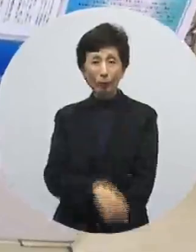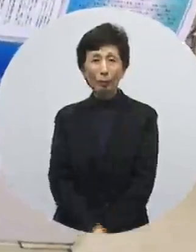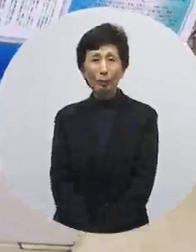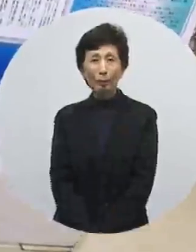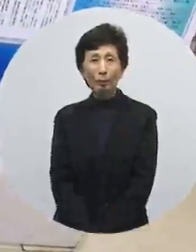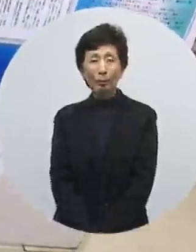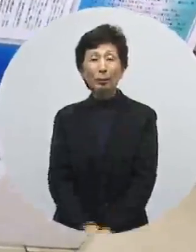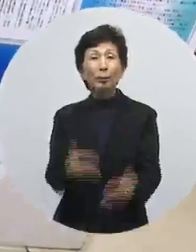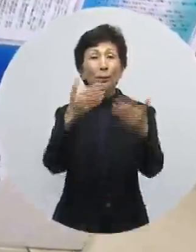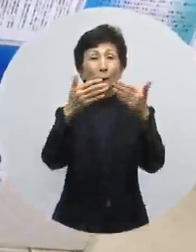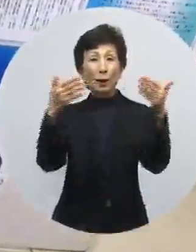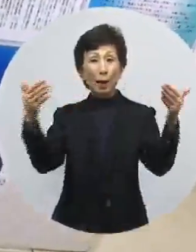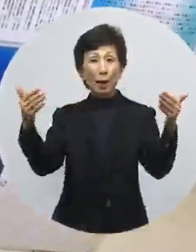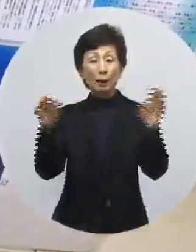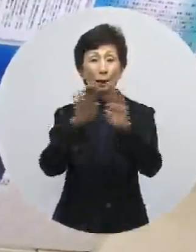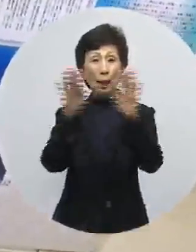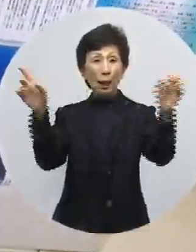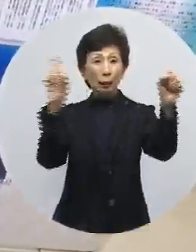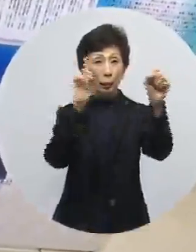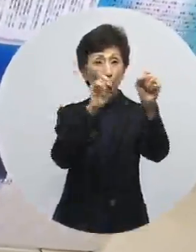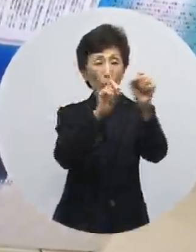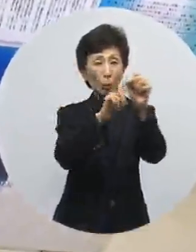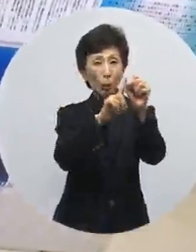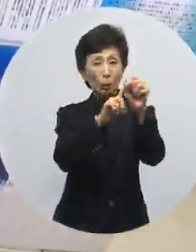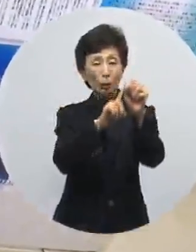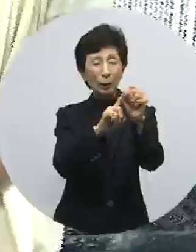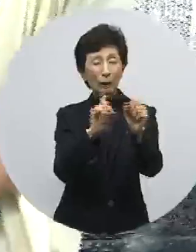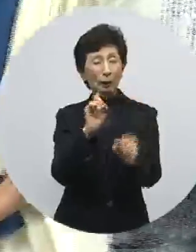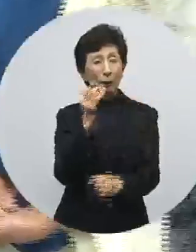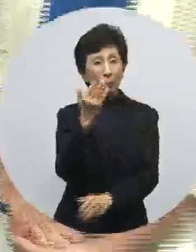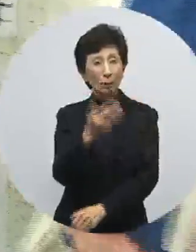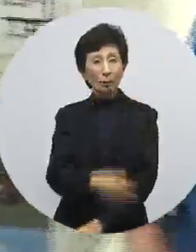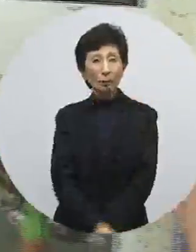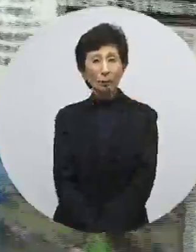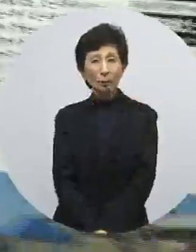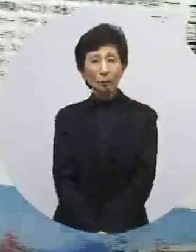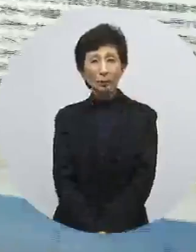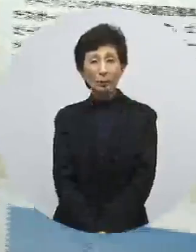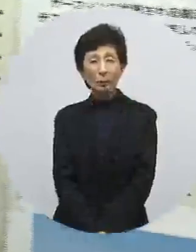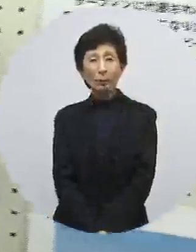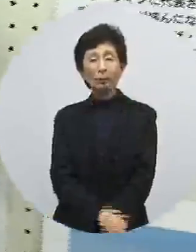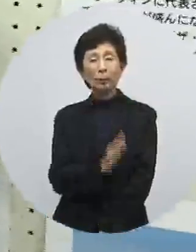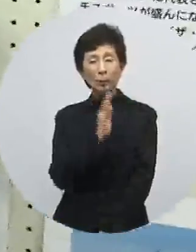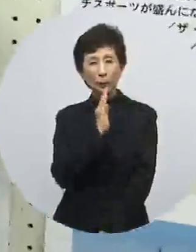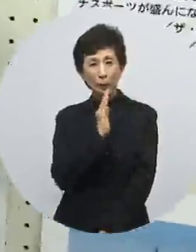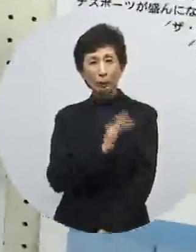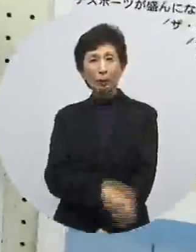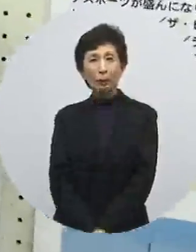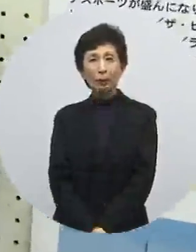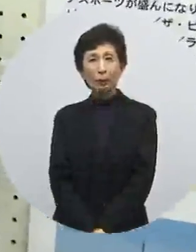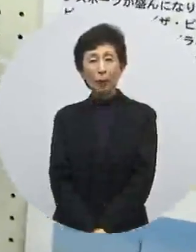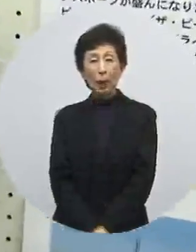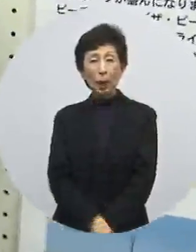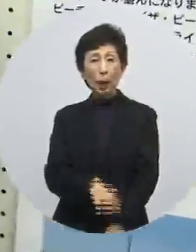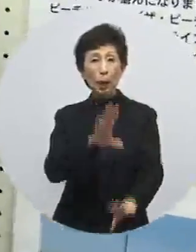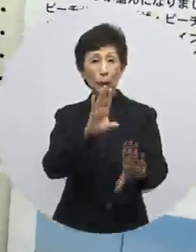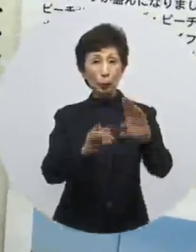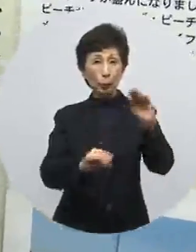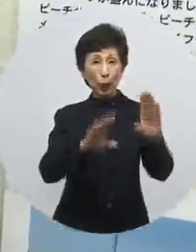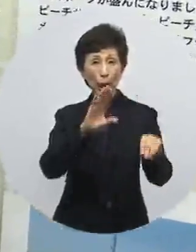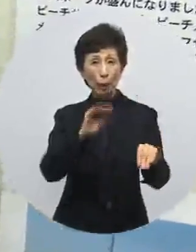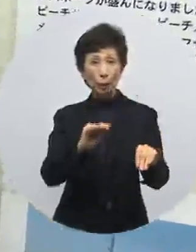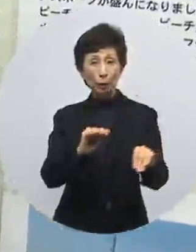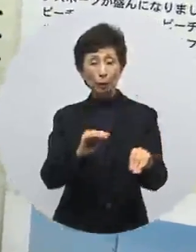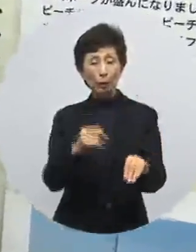この展示の開催目的を教えていただけますか？ はい、実はですね、この鵠沼、これから